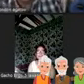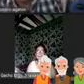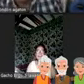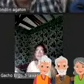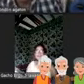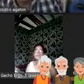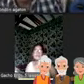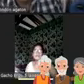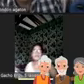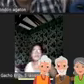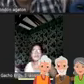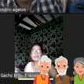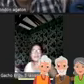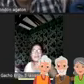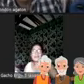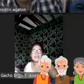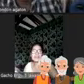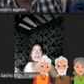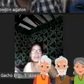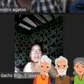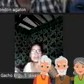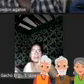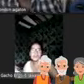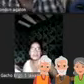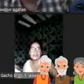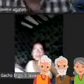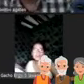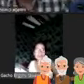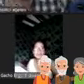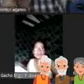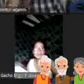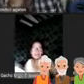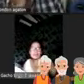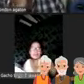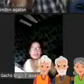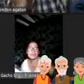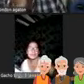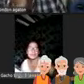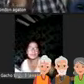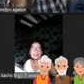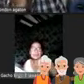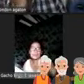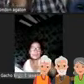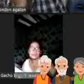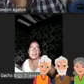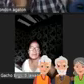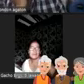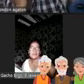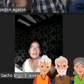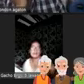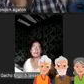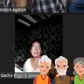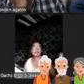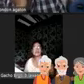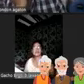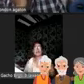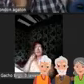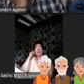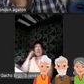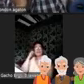simultaneous nila live stream, ay si Dondon po ay nakakontak ng tatlong galing mismo